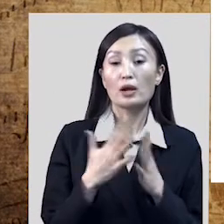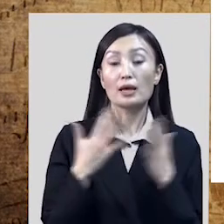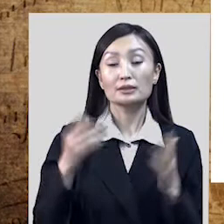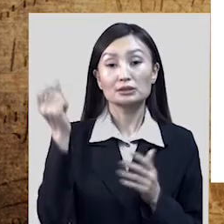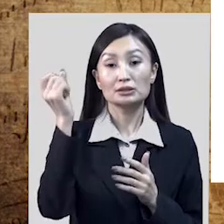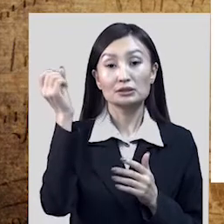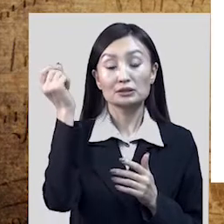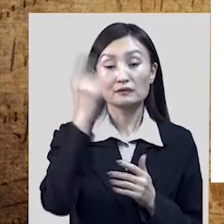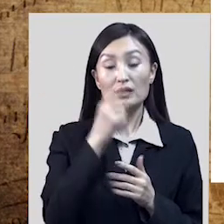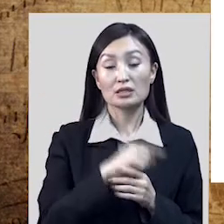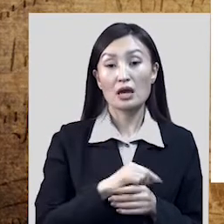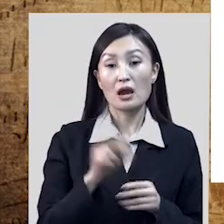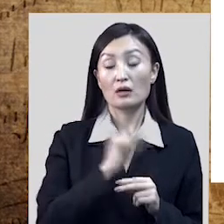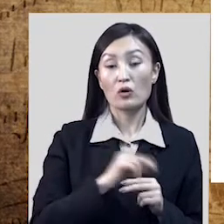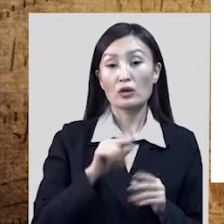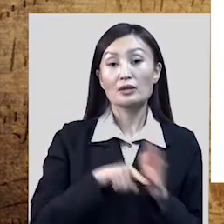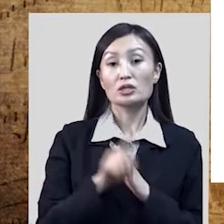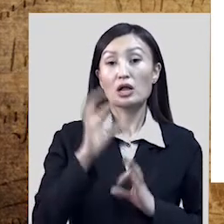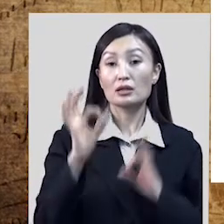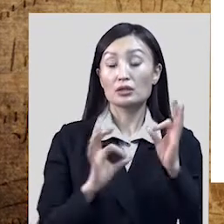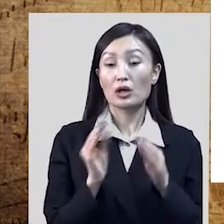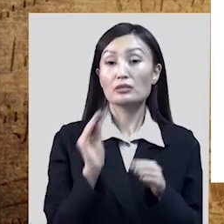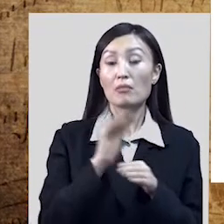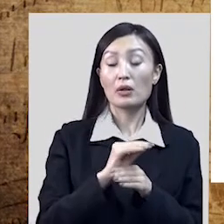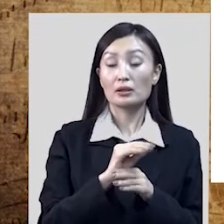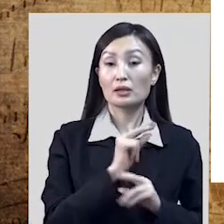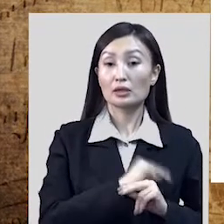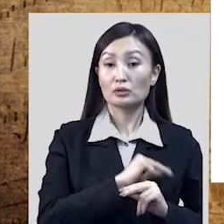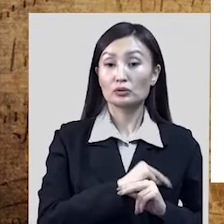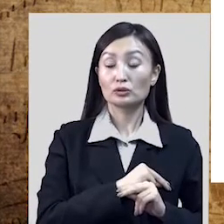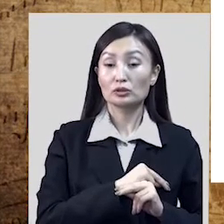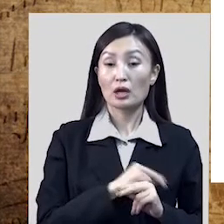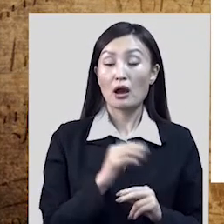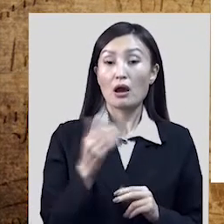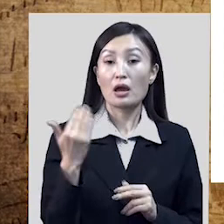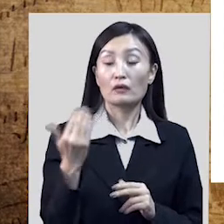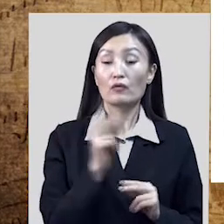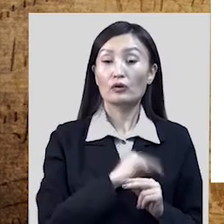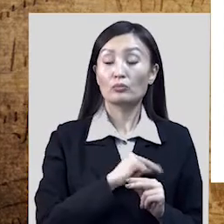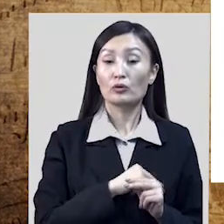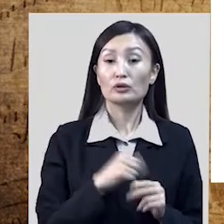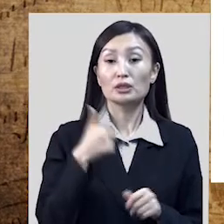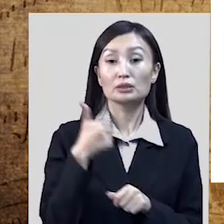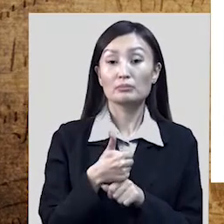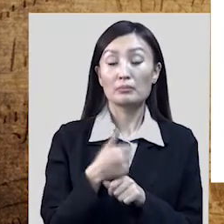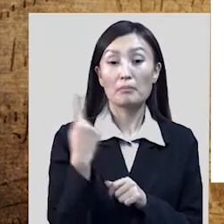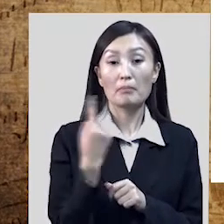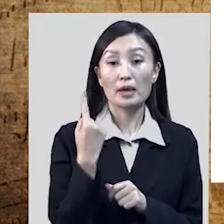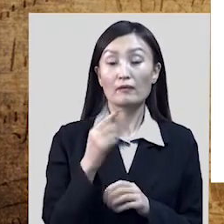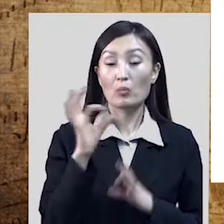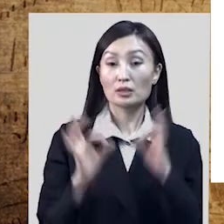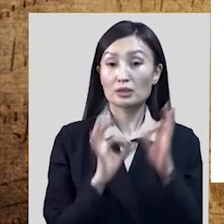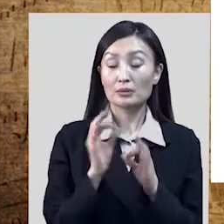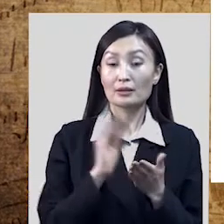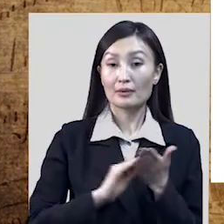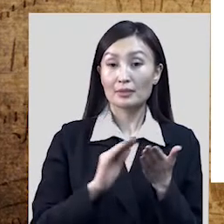начала астрономии это дополнение труда птолемее работа alterg а не стала одной из первых по астрономии